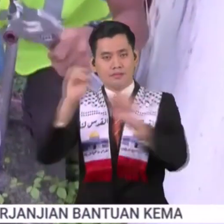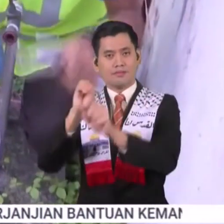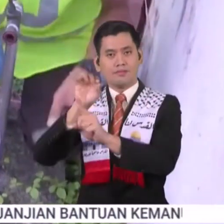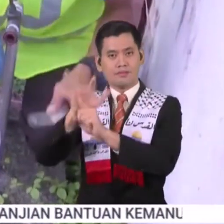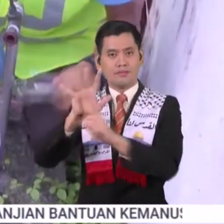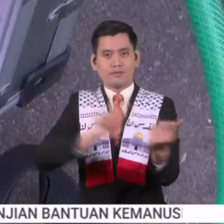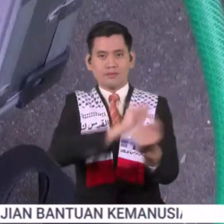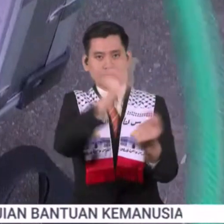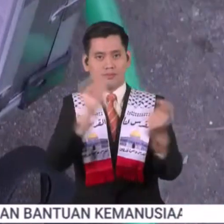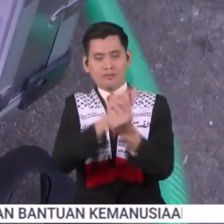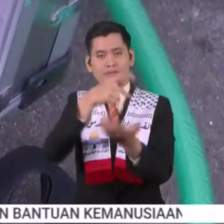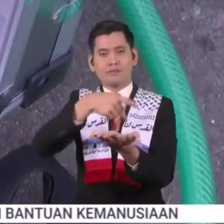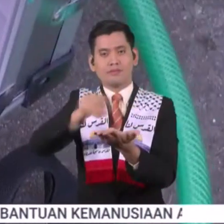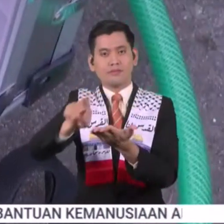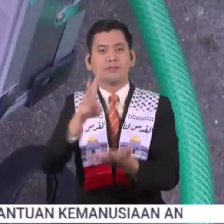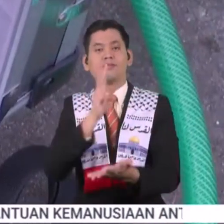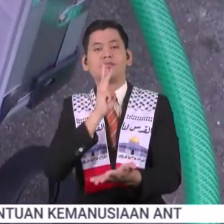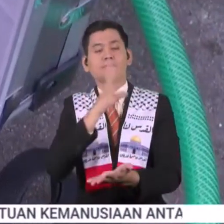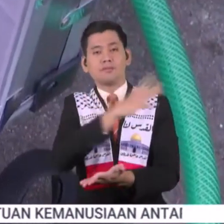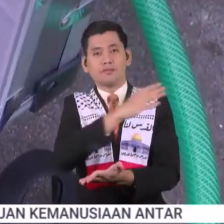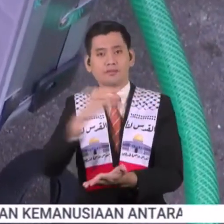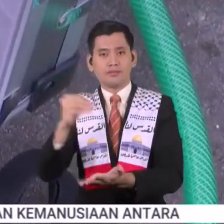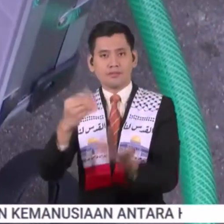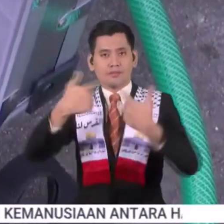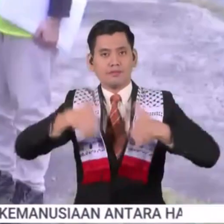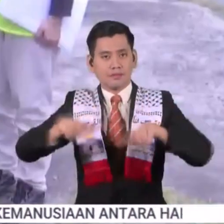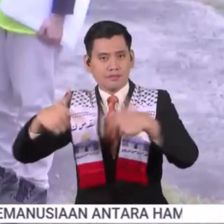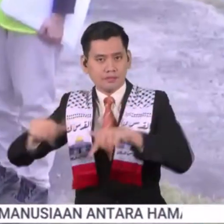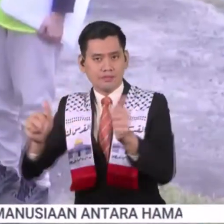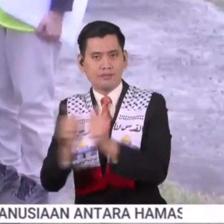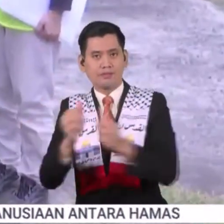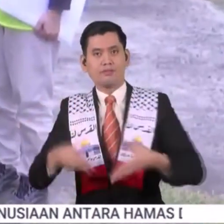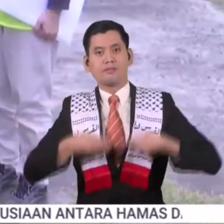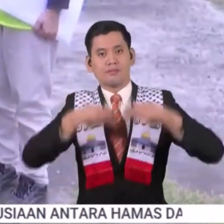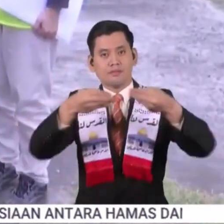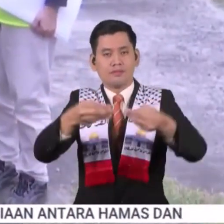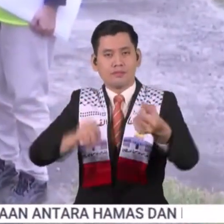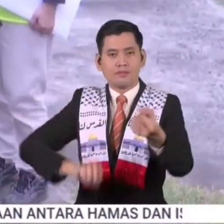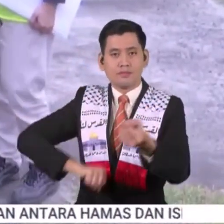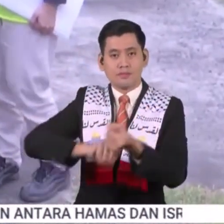ekoran pelarasan kadar tarif tersebut antaranya dengan melaksanakan pemberian R what